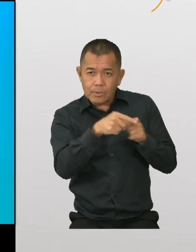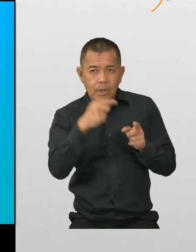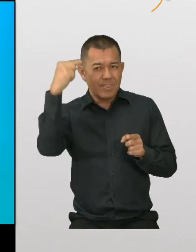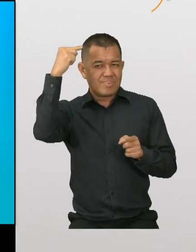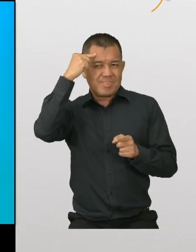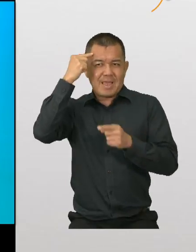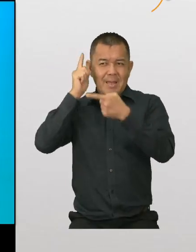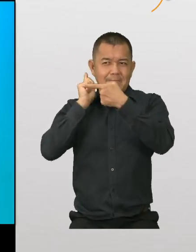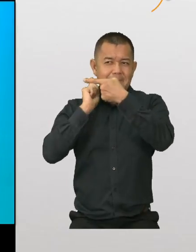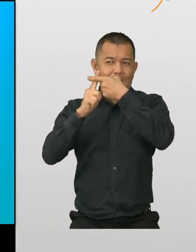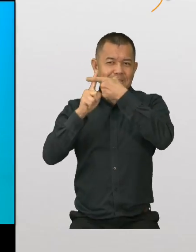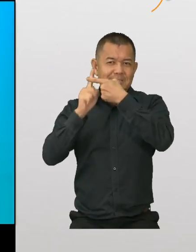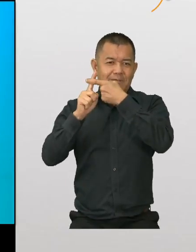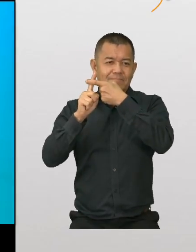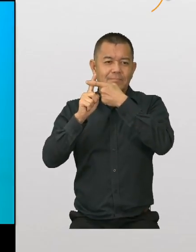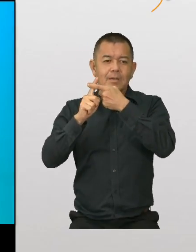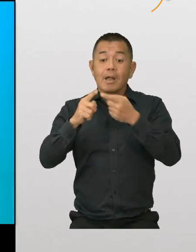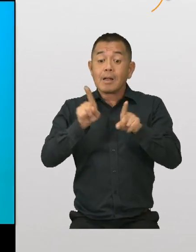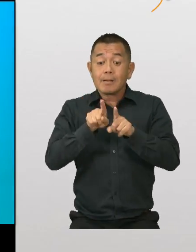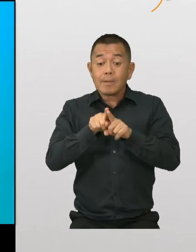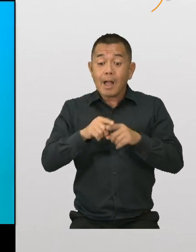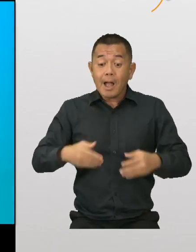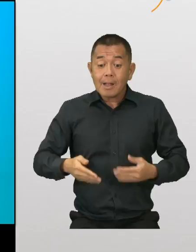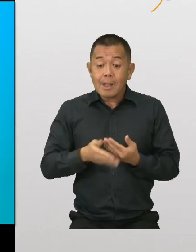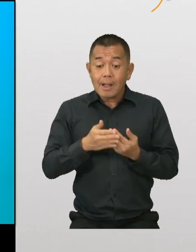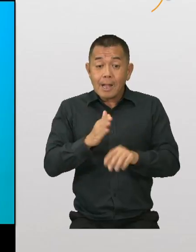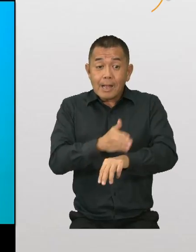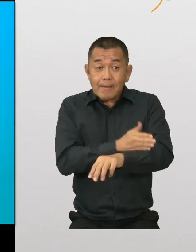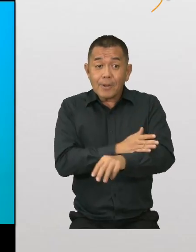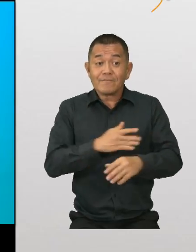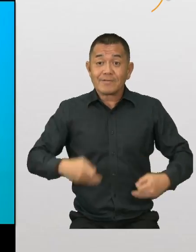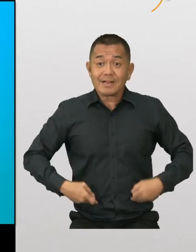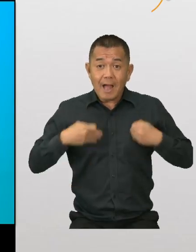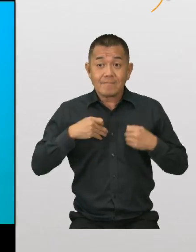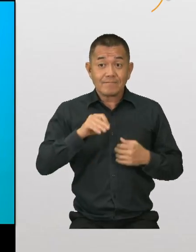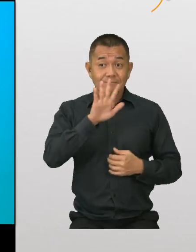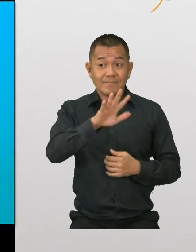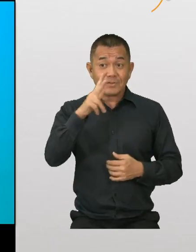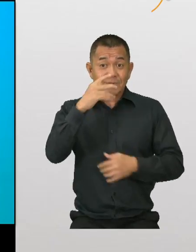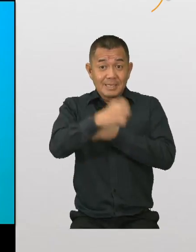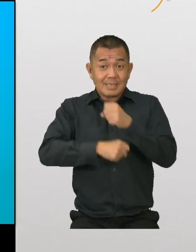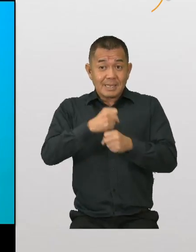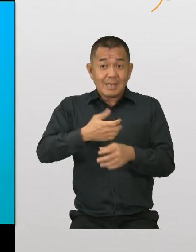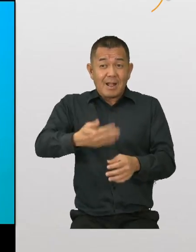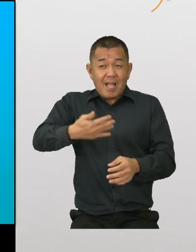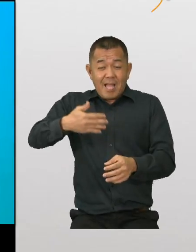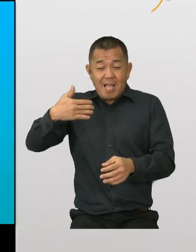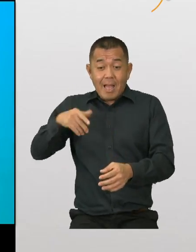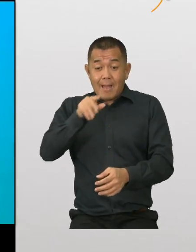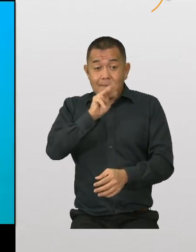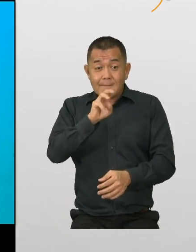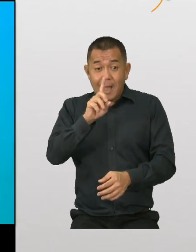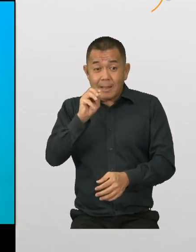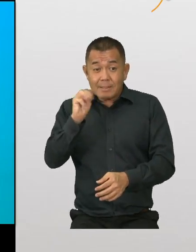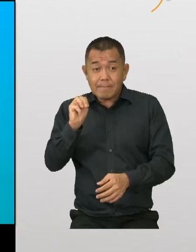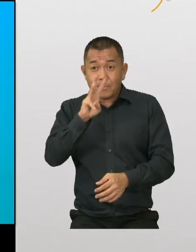life. 53年前，新 That 加坡幾乎 53 一無 years 所 ago, 有。 Singapore was 胡老 almost 婆 have 婆 nothing. 和其他建國一代 She 辛 and the 勤 pioneer 奮鬥 generation 把